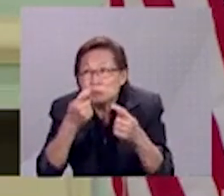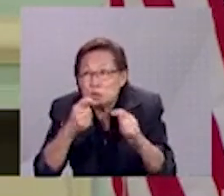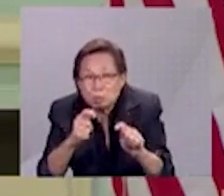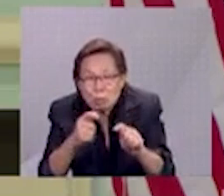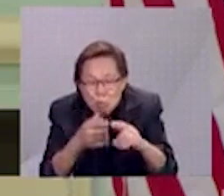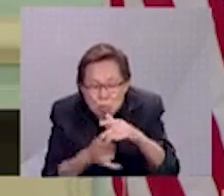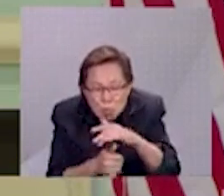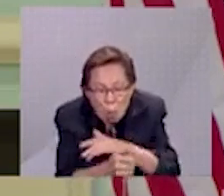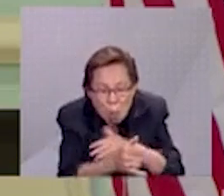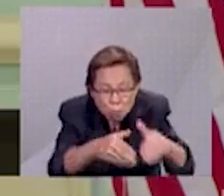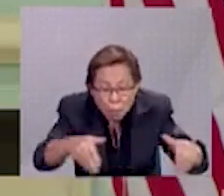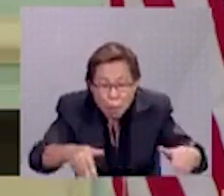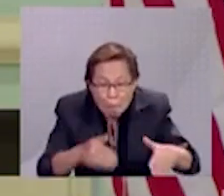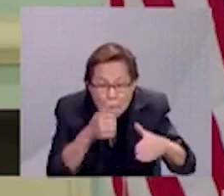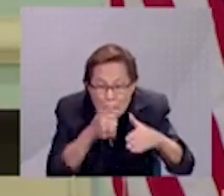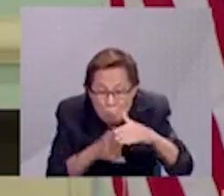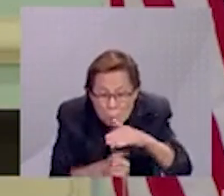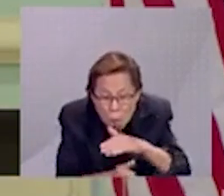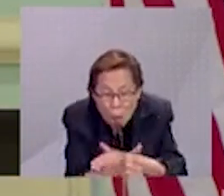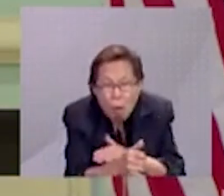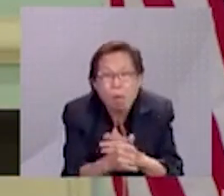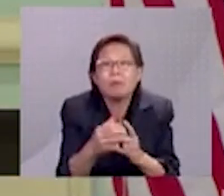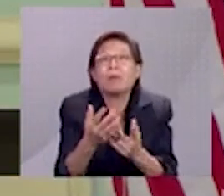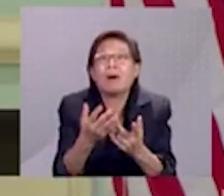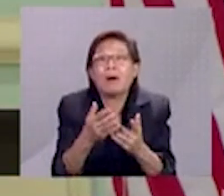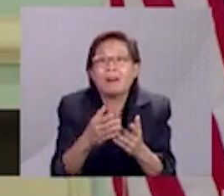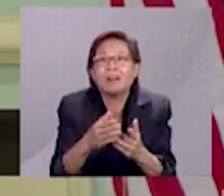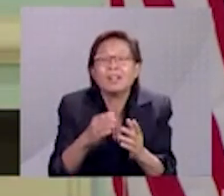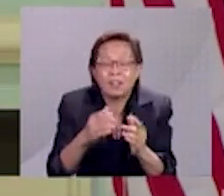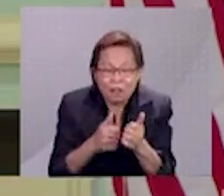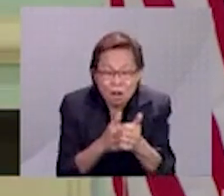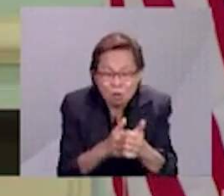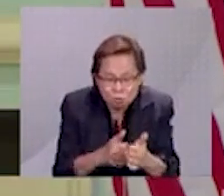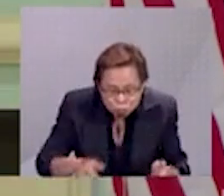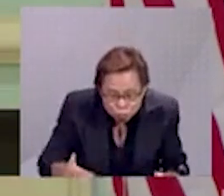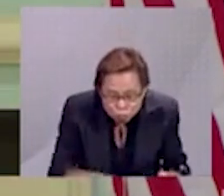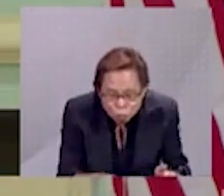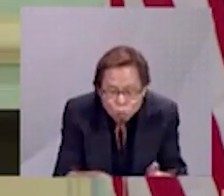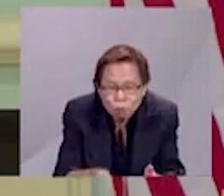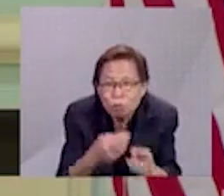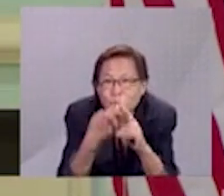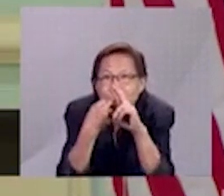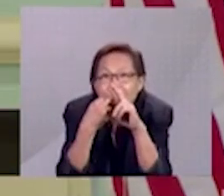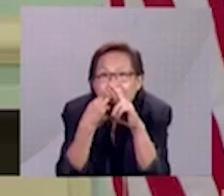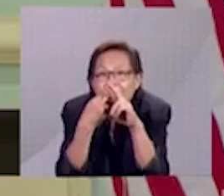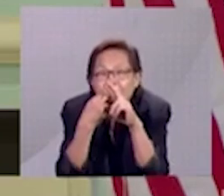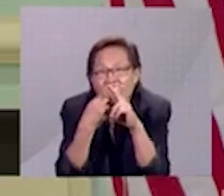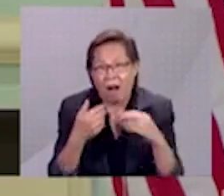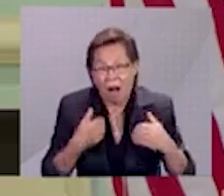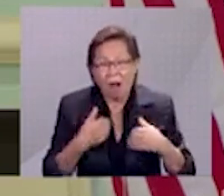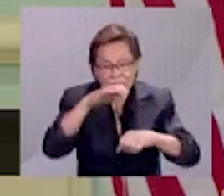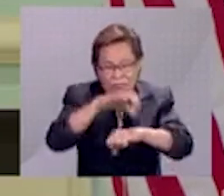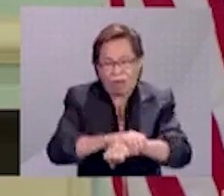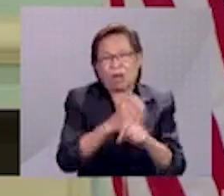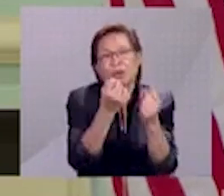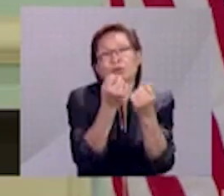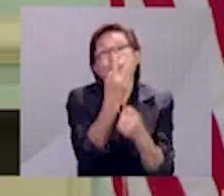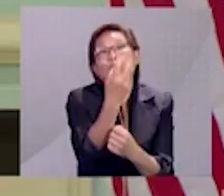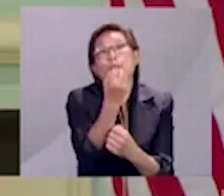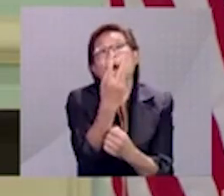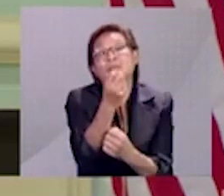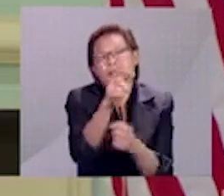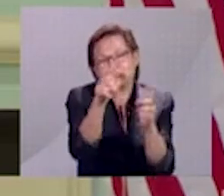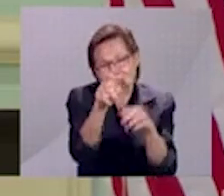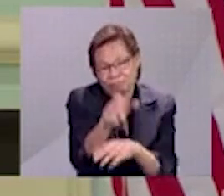haram, terutamanya melalui lorong-lorong tikus. Turut ditahan adalah 12 individu yang